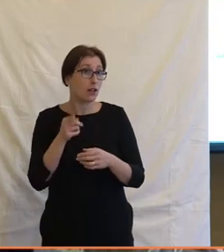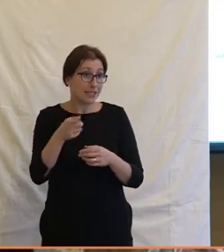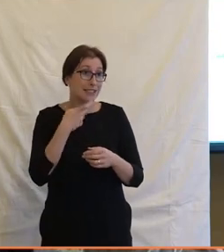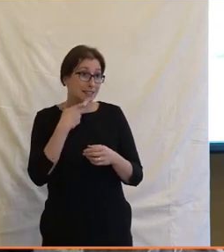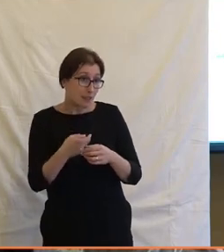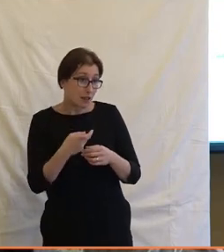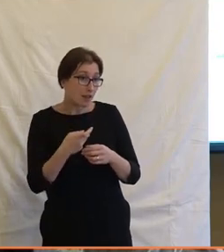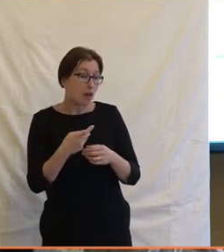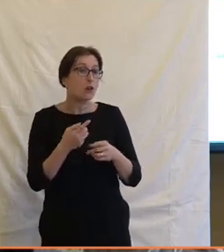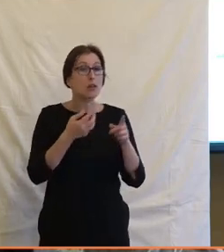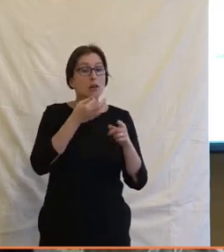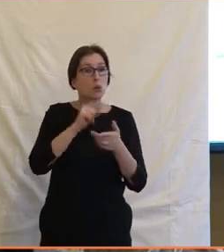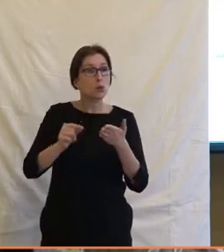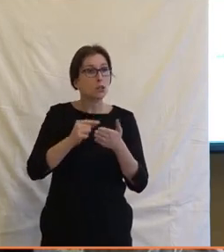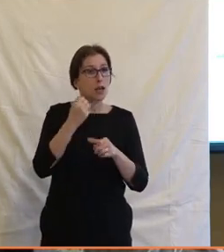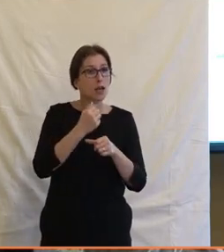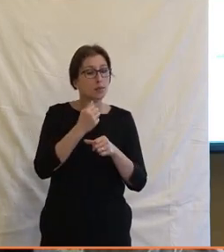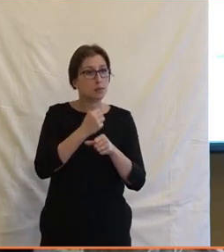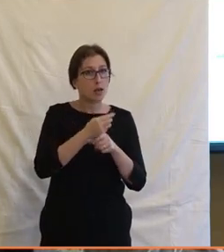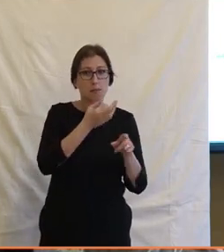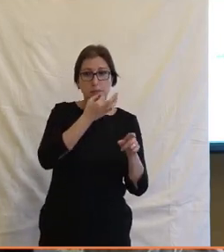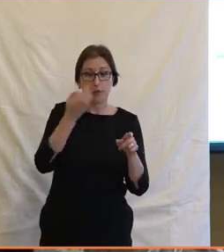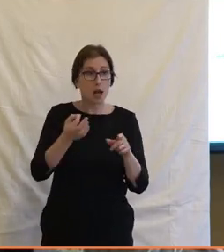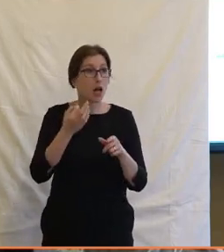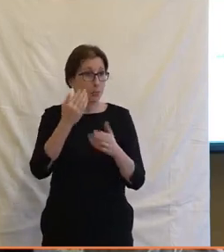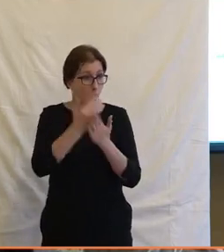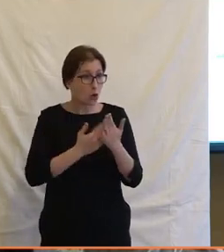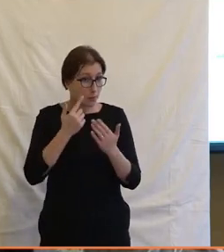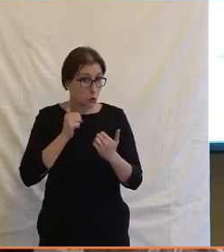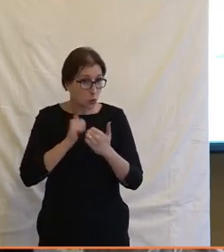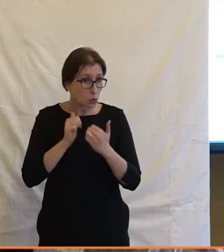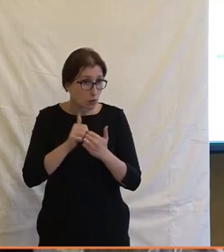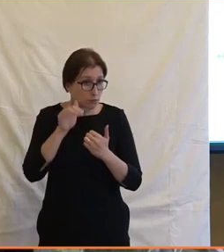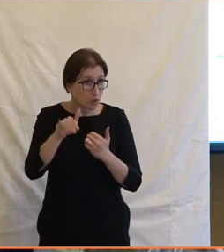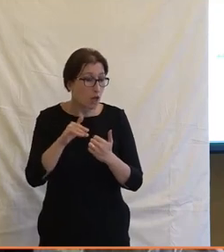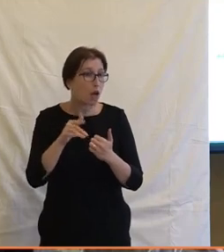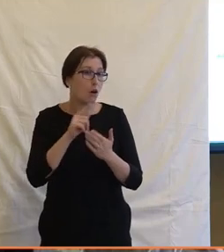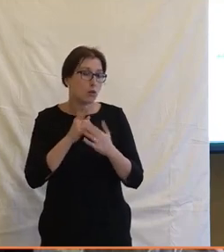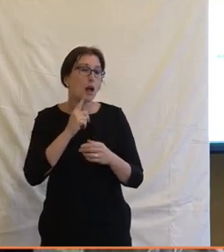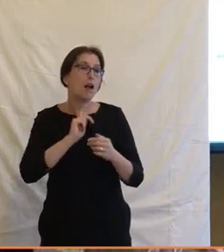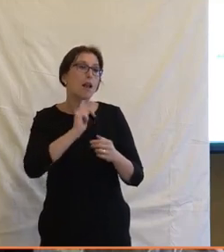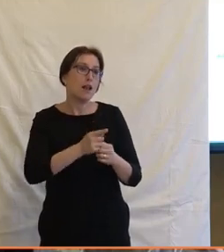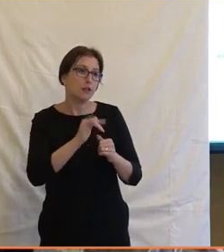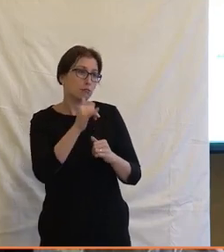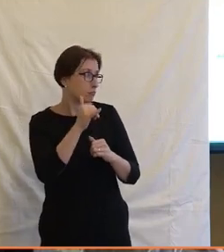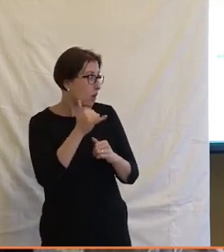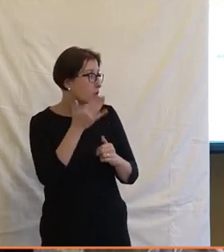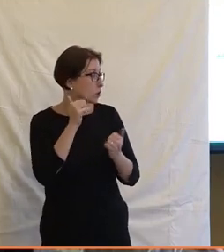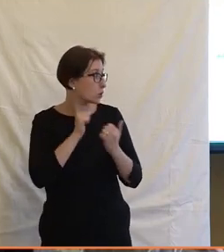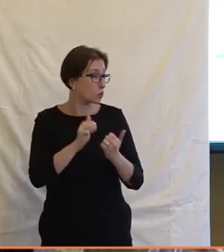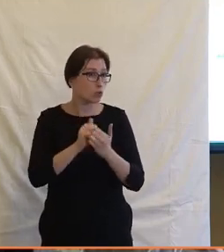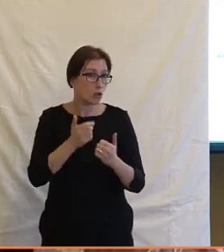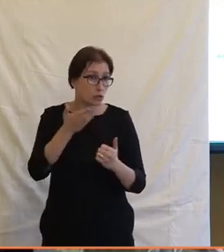chtěl. Oni se ho zeptali, jestli ty programy si vyzkoušel, jestli je viděl. On teda úřadu práce zahal, že ano, že si to